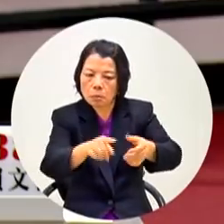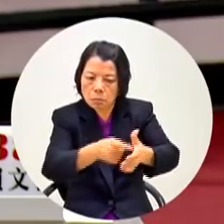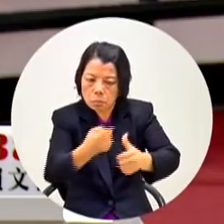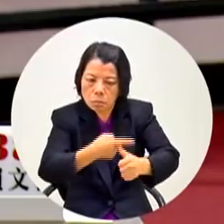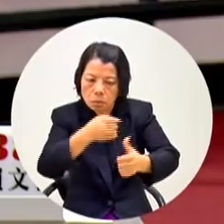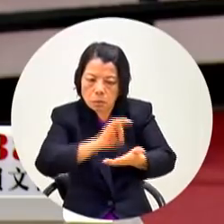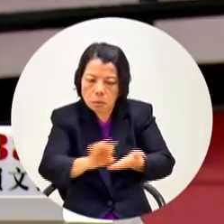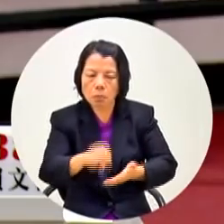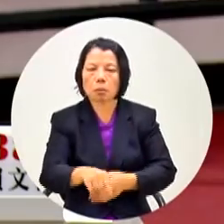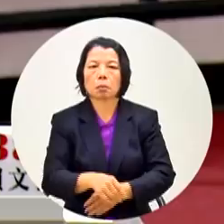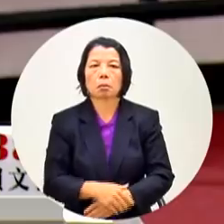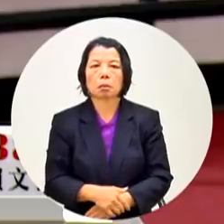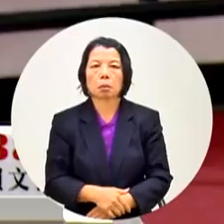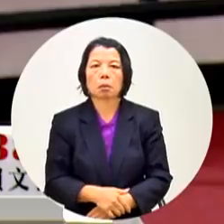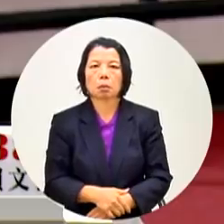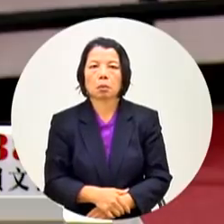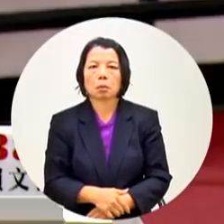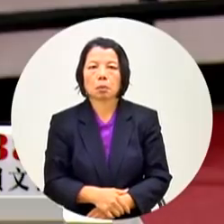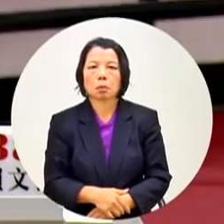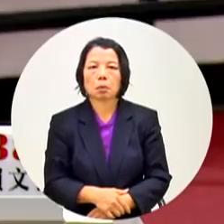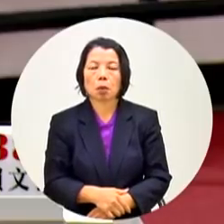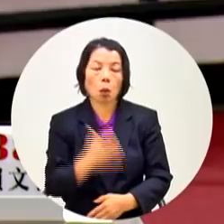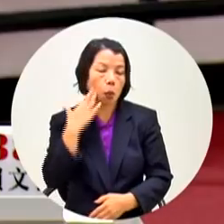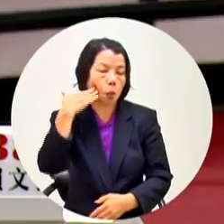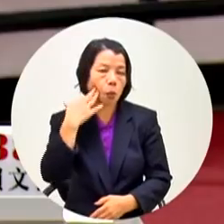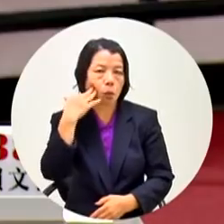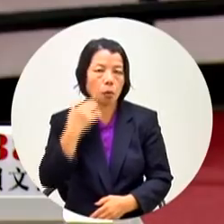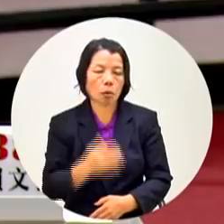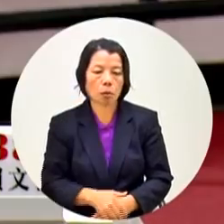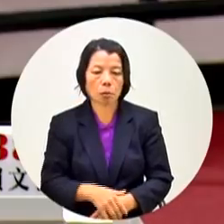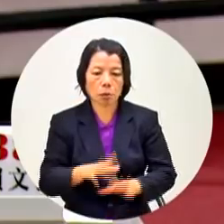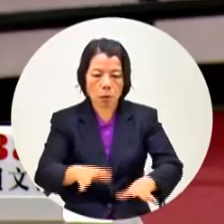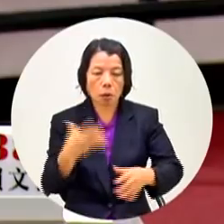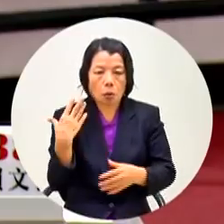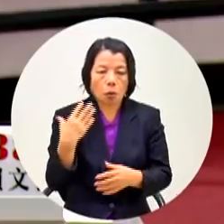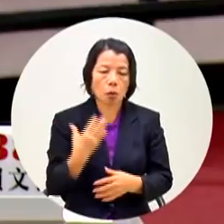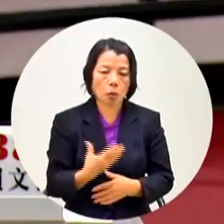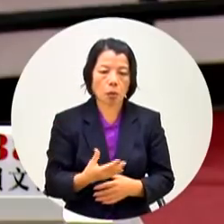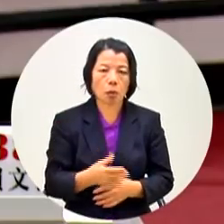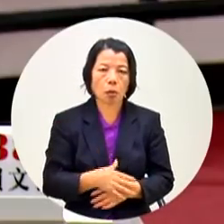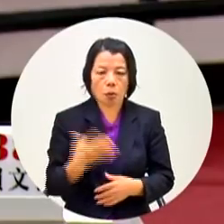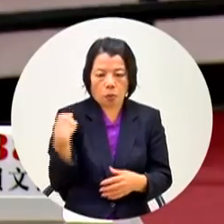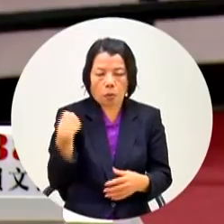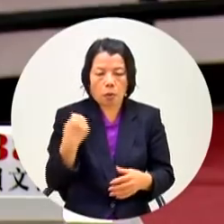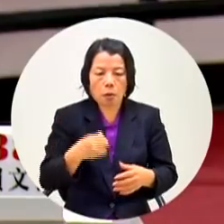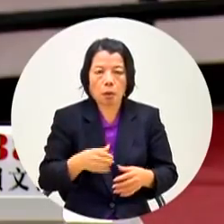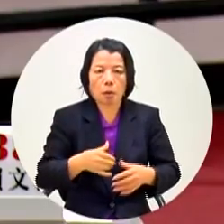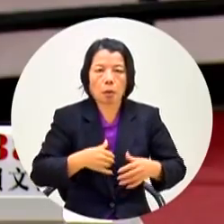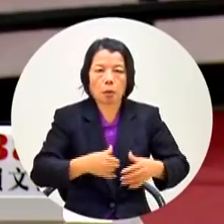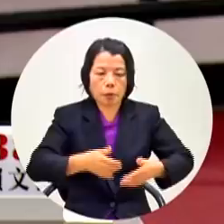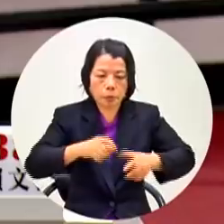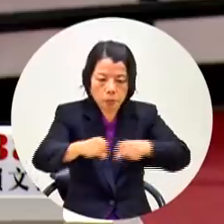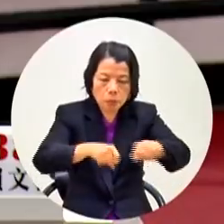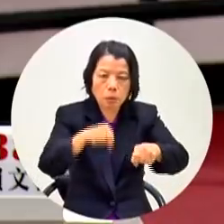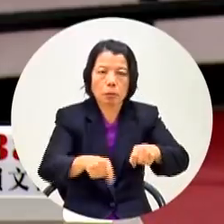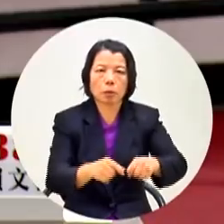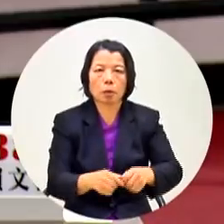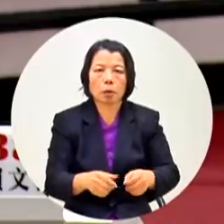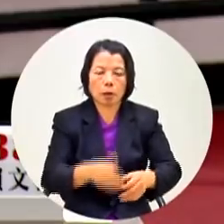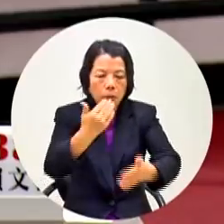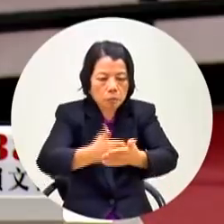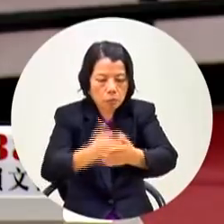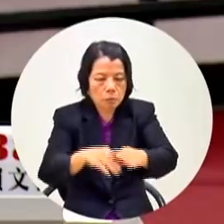说如果按照原方案又不会，不是不会，会减少塞车的恶化，就是把我